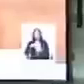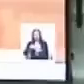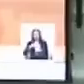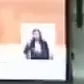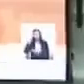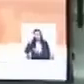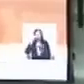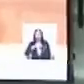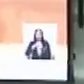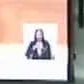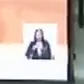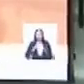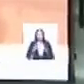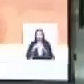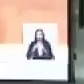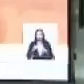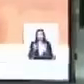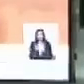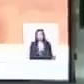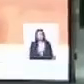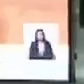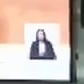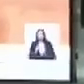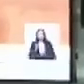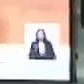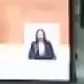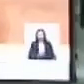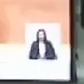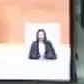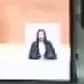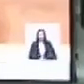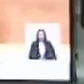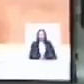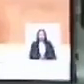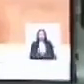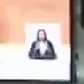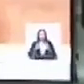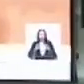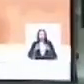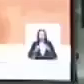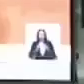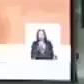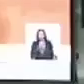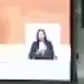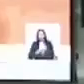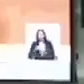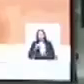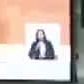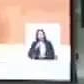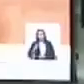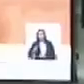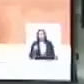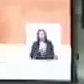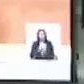บรรดาอดีตรัฐมนตรีของพรรคเพื่อไทยเนี่ยเยอะนะฮะที่มีความเนชั่นกันอยู่เนี่ยก็แยะนะฮะทีนี้ฟังของพี่